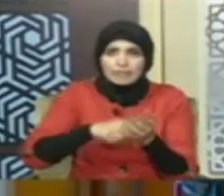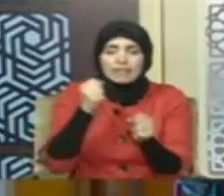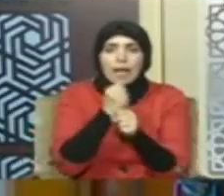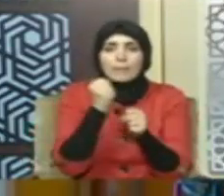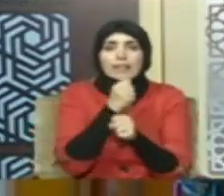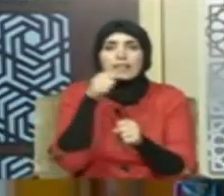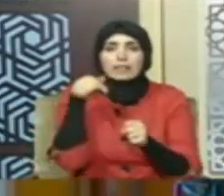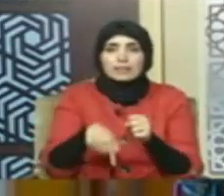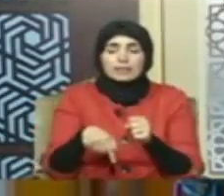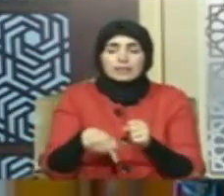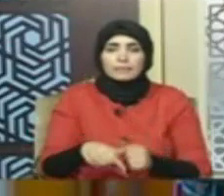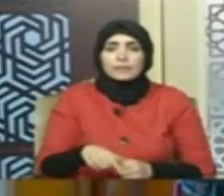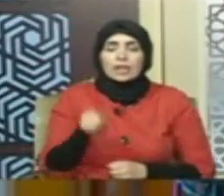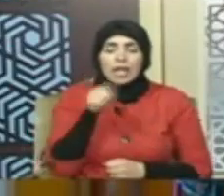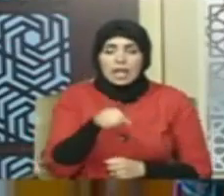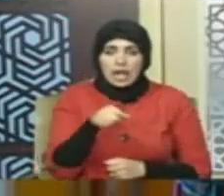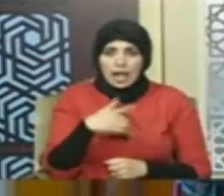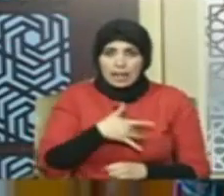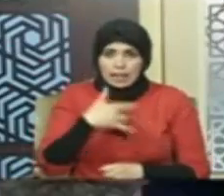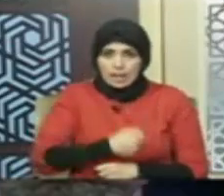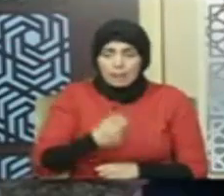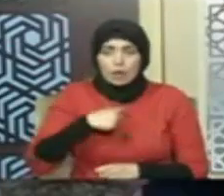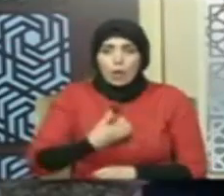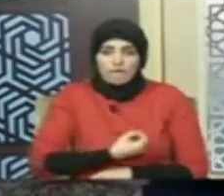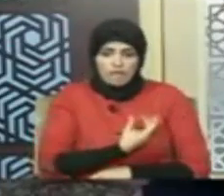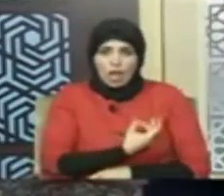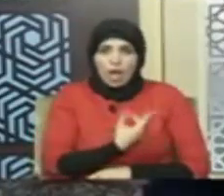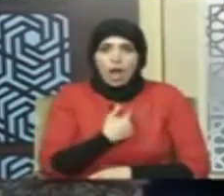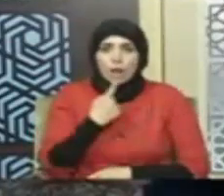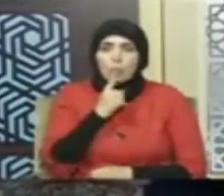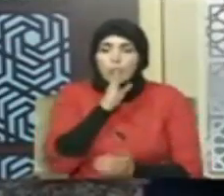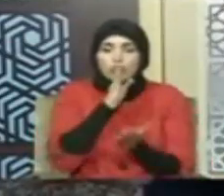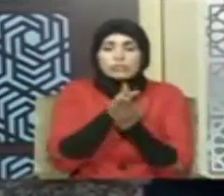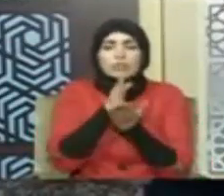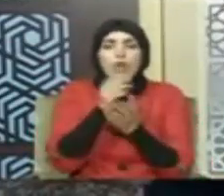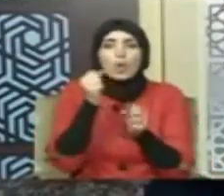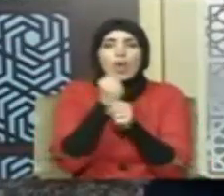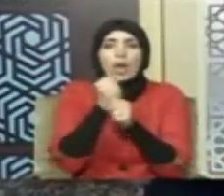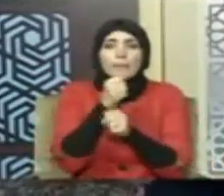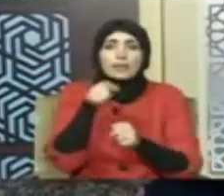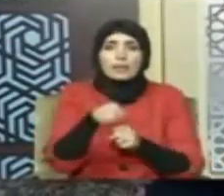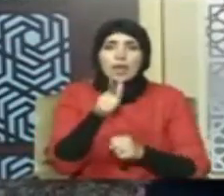الإيمان ما وقع في القلب وصدقه